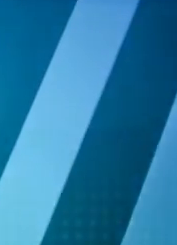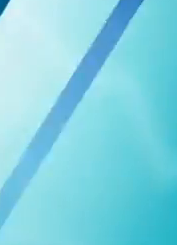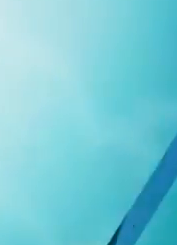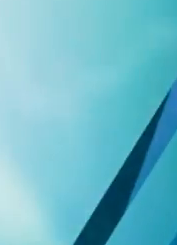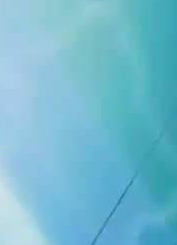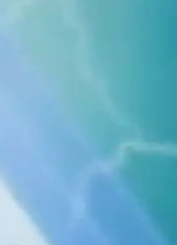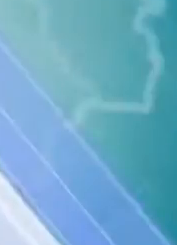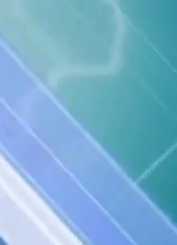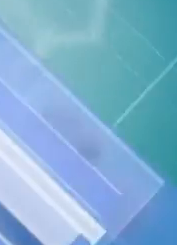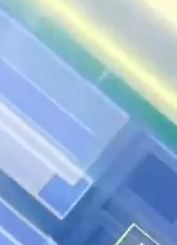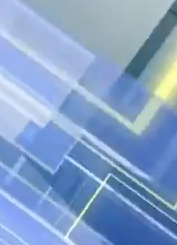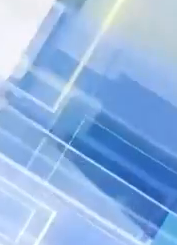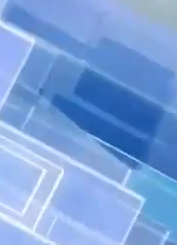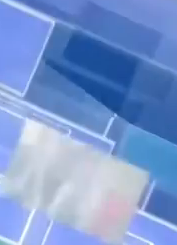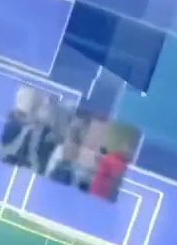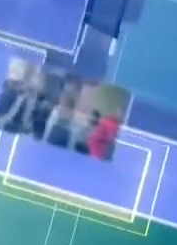МУЗЫКАЛЬНАЯ